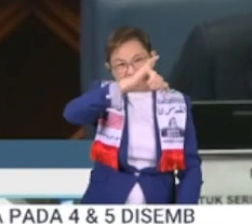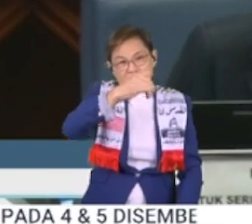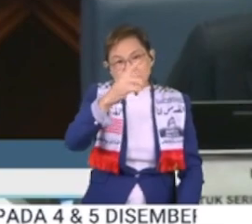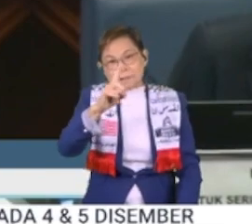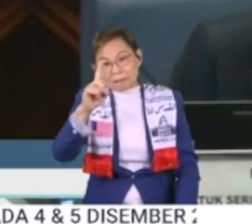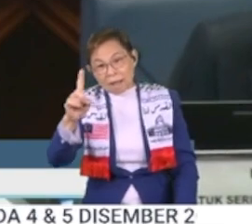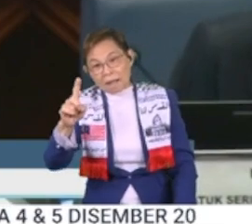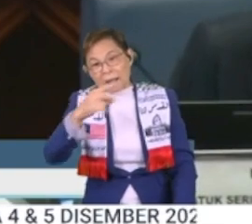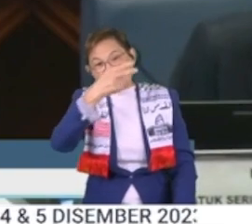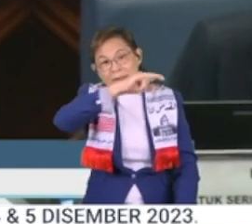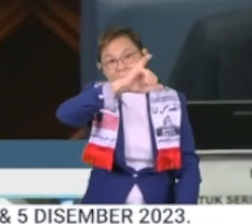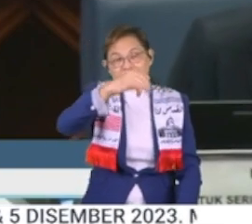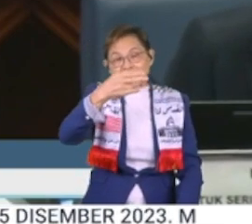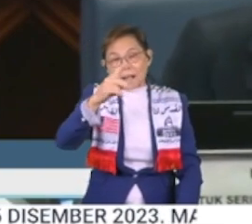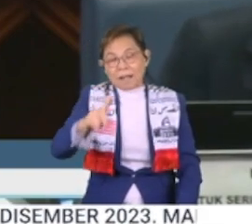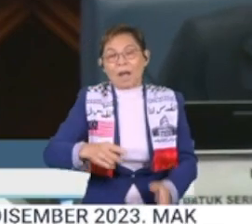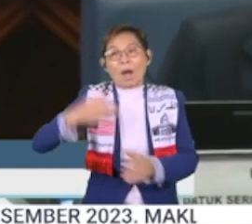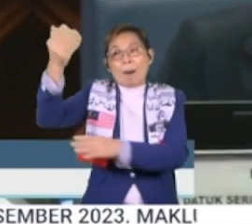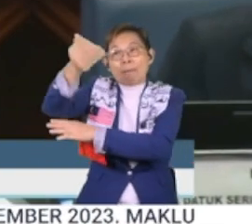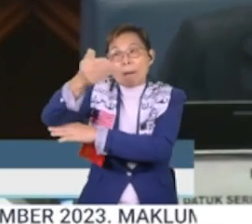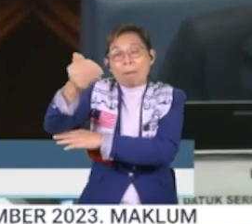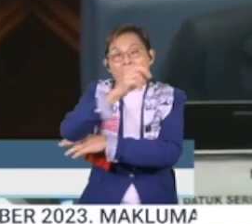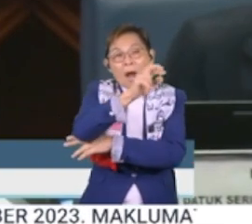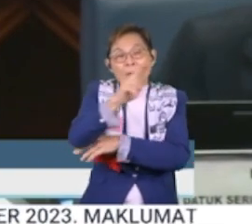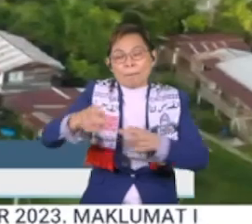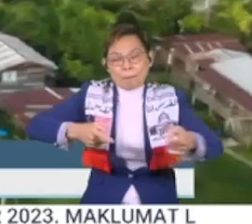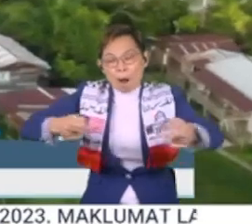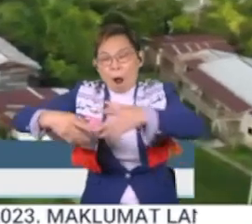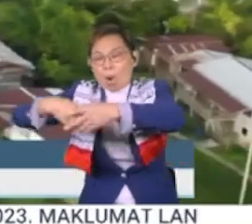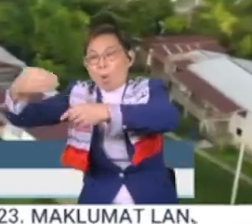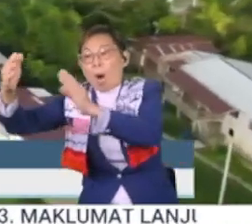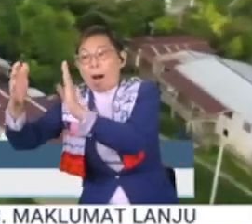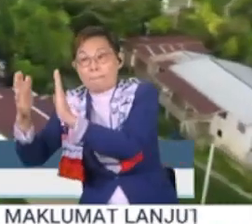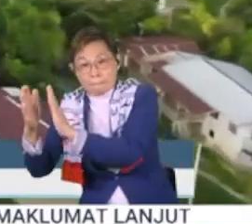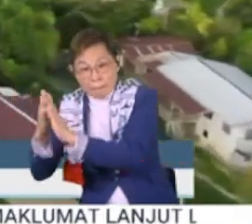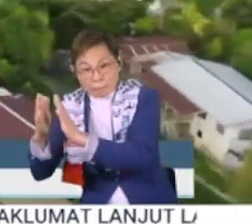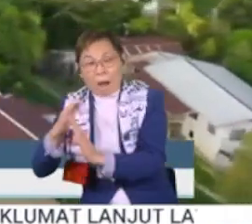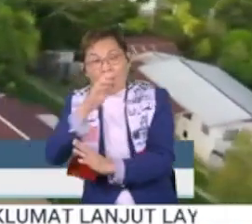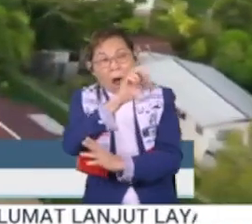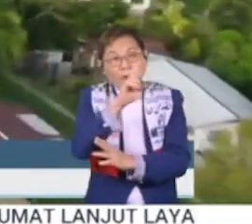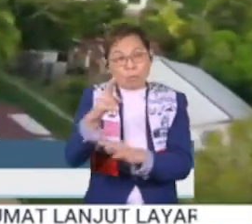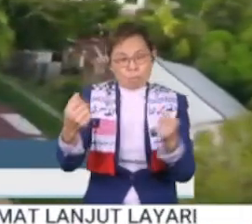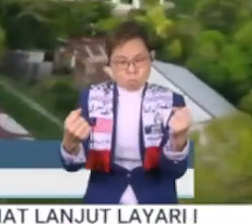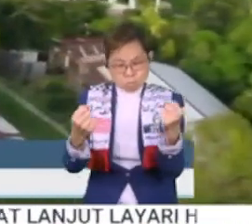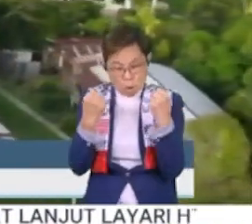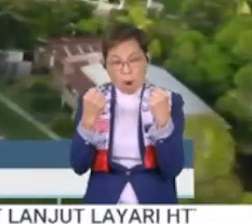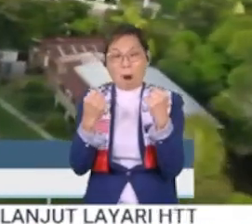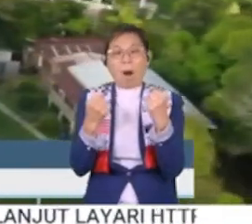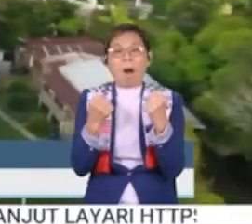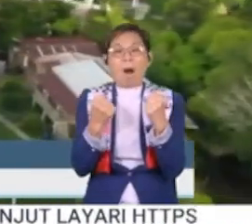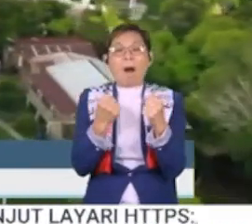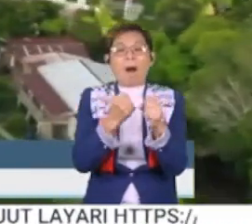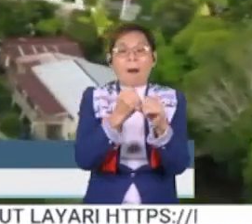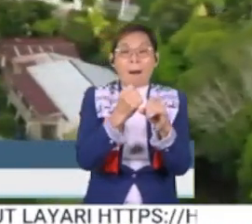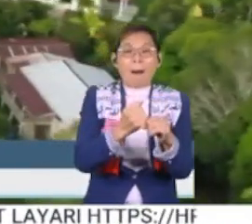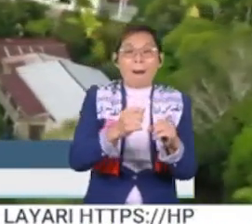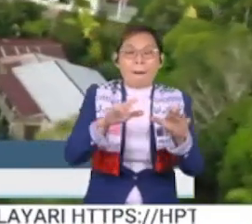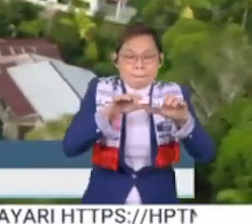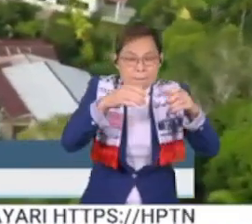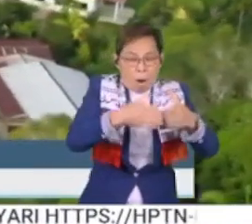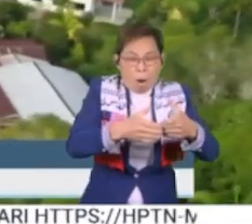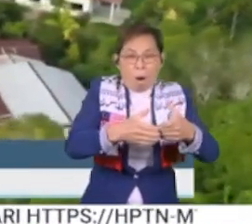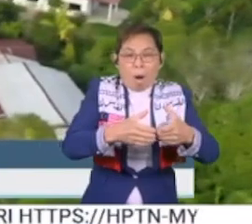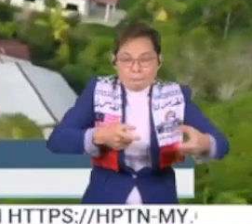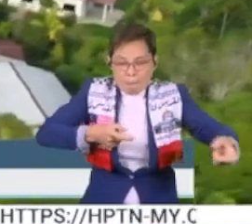ketika membentangkan RUU pentadbiran luar Bandar memberitahu RUU bertujuan memantapkan lagi institusi dan pentadbiran